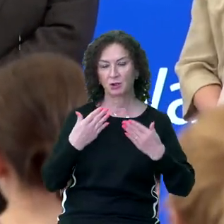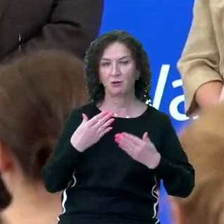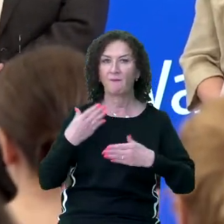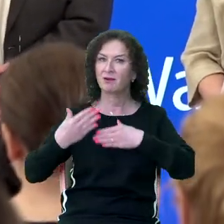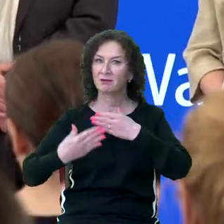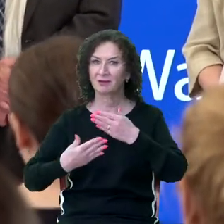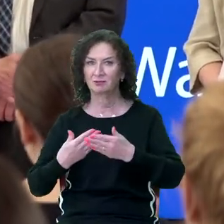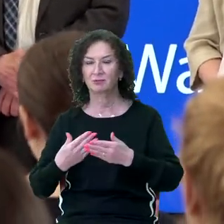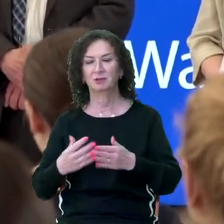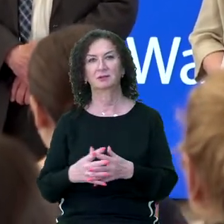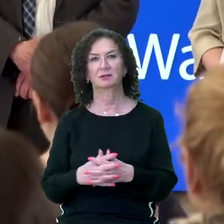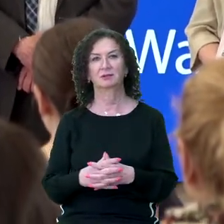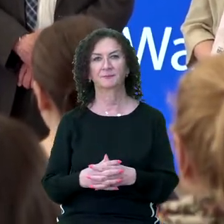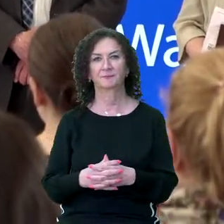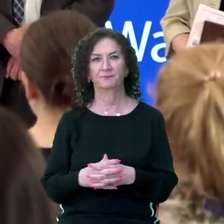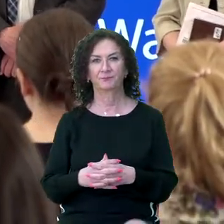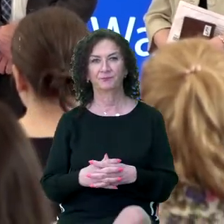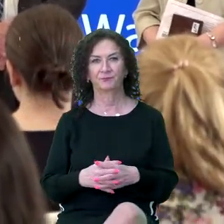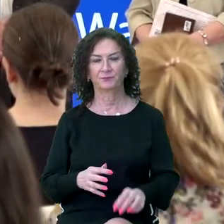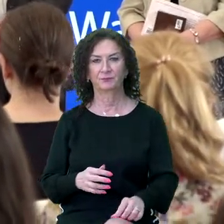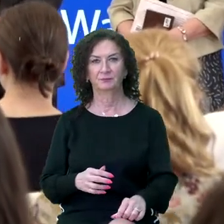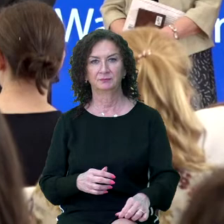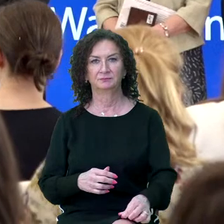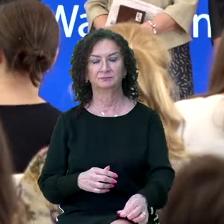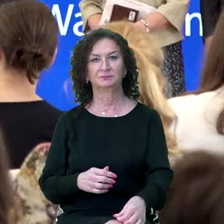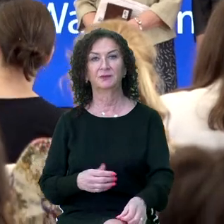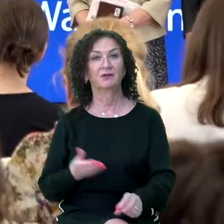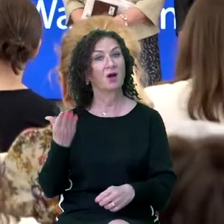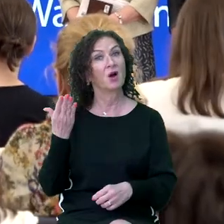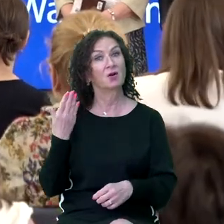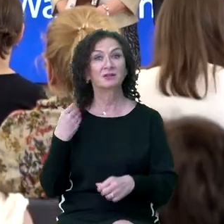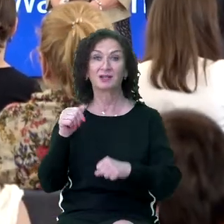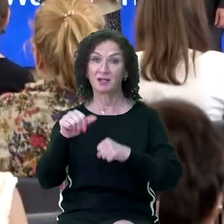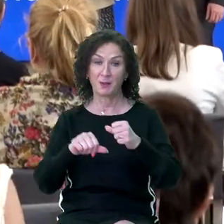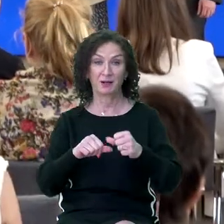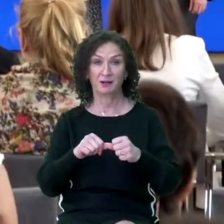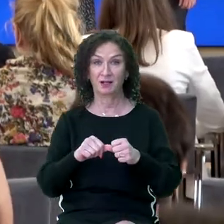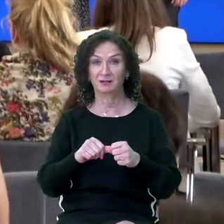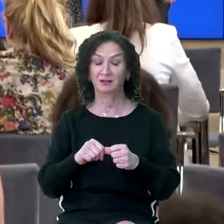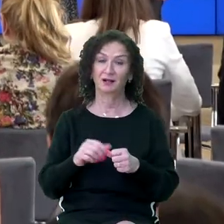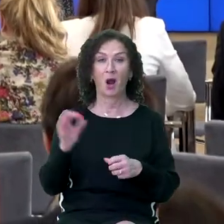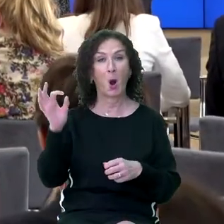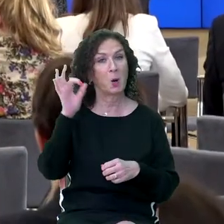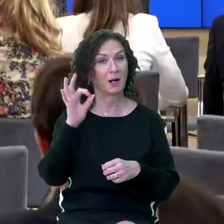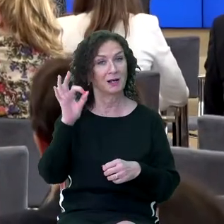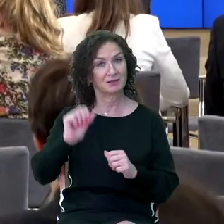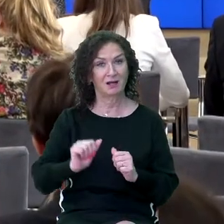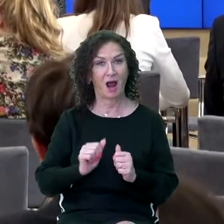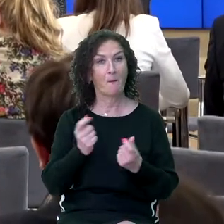że jedna z nielicznych w ostatnich latach okazji do tego, żeby się spotkać i uścisnąć sobie dłoń, prawda?